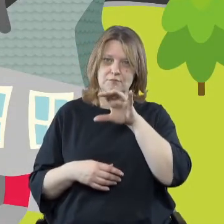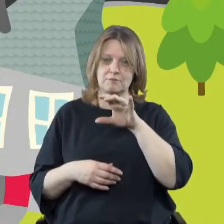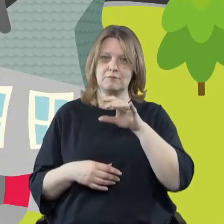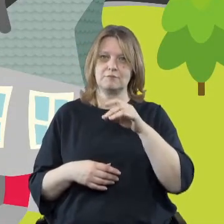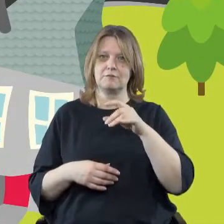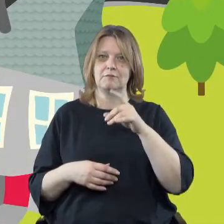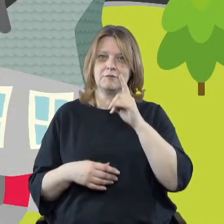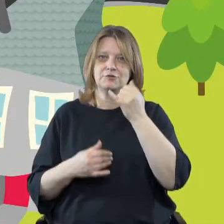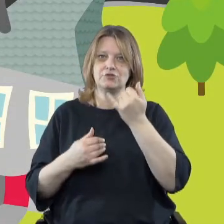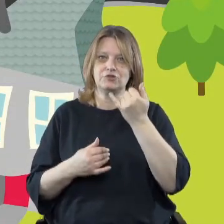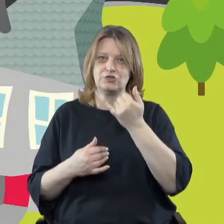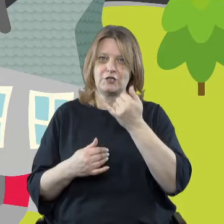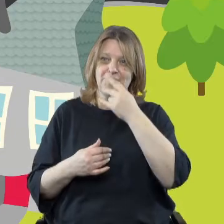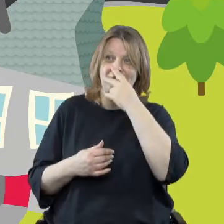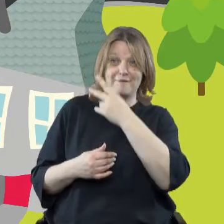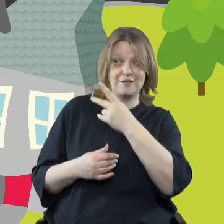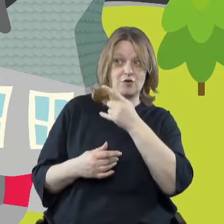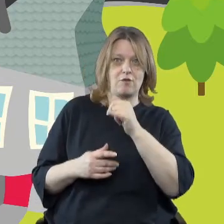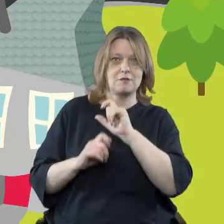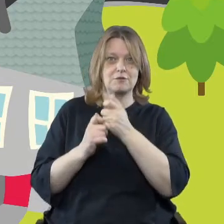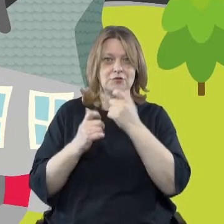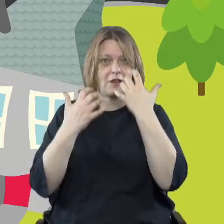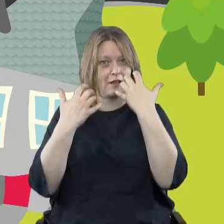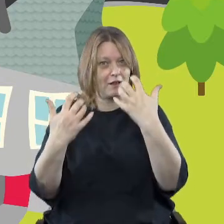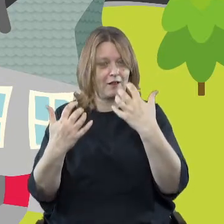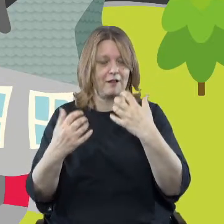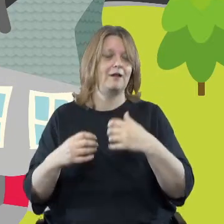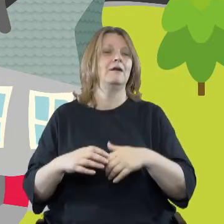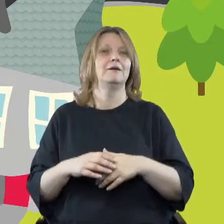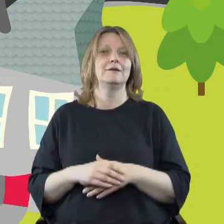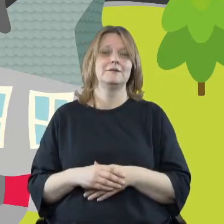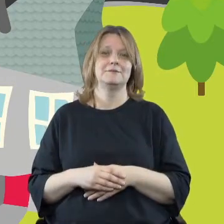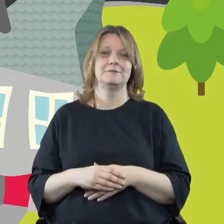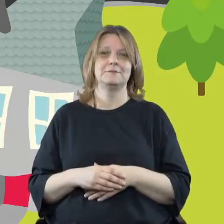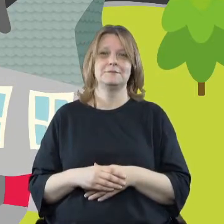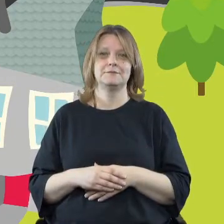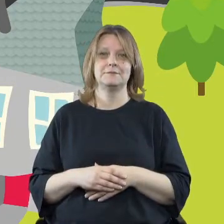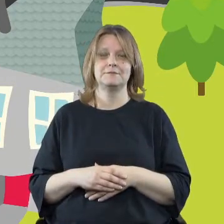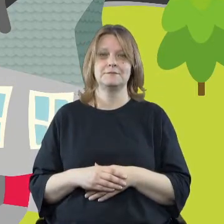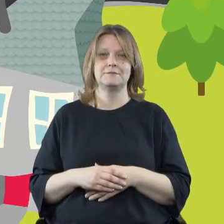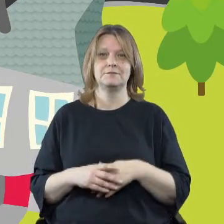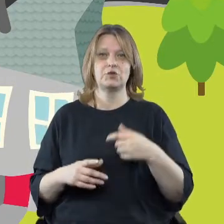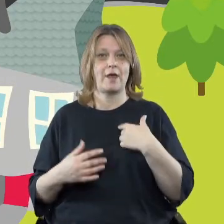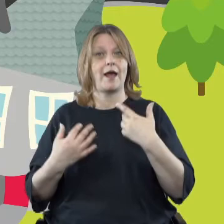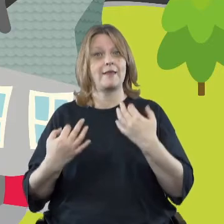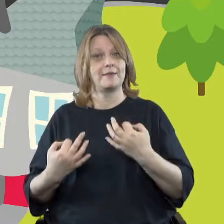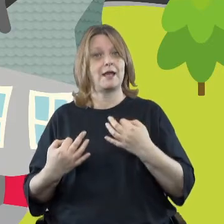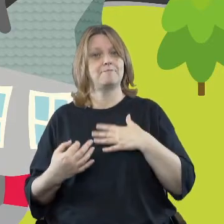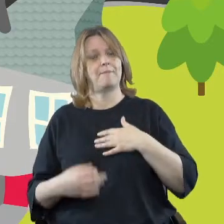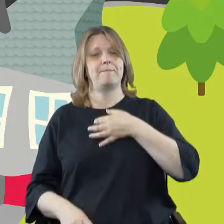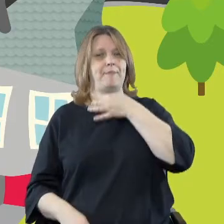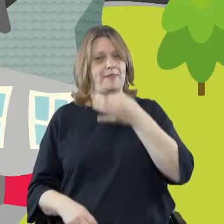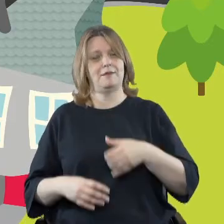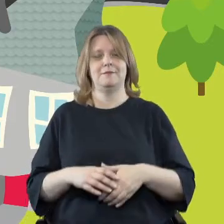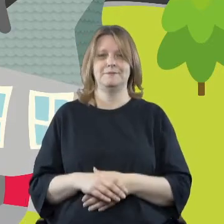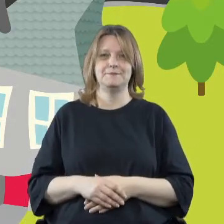widzimy na podglądzie za przyczyną przekazu internetowego, to ja teraz mam do was pytanie.